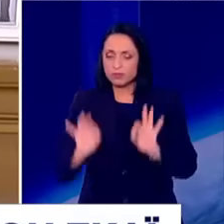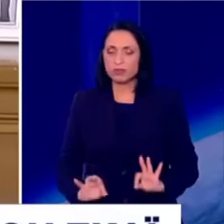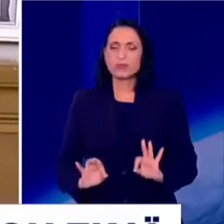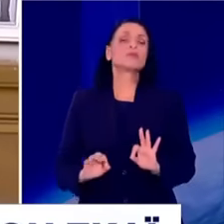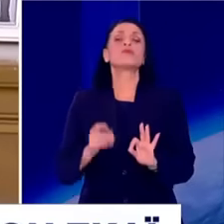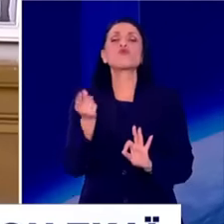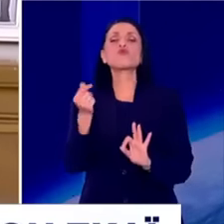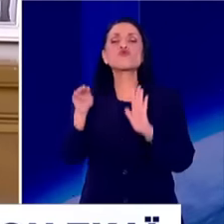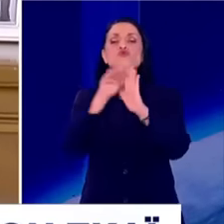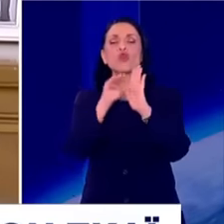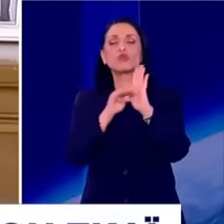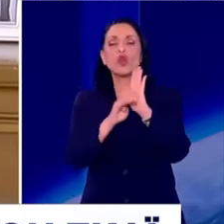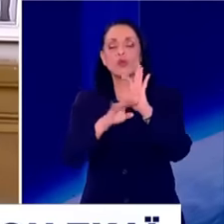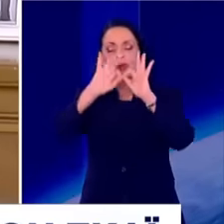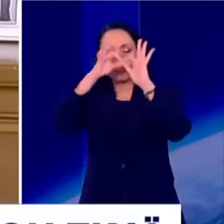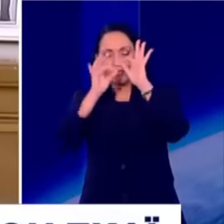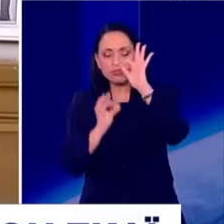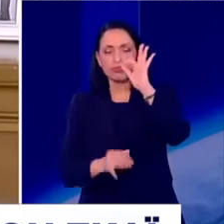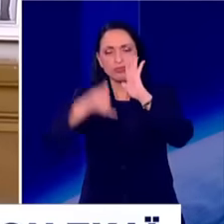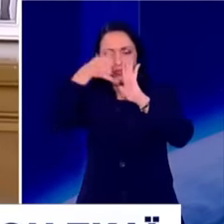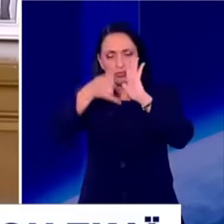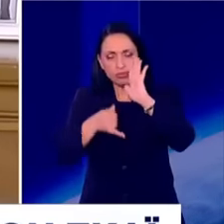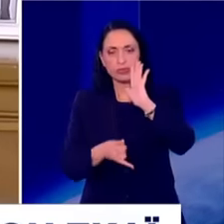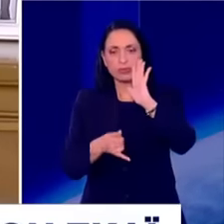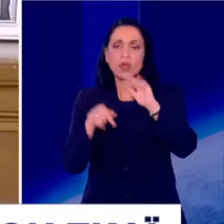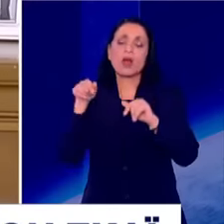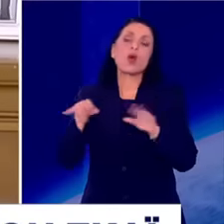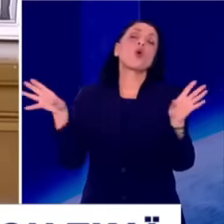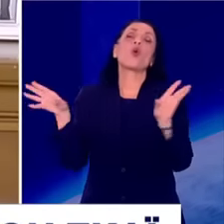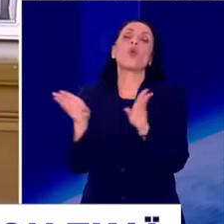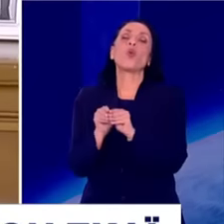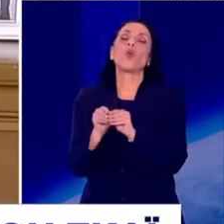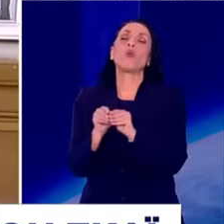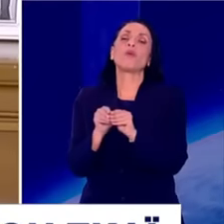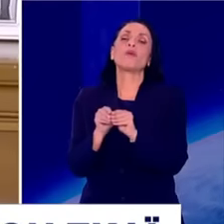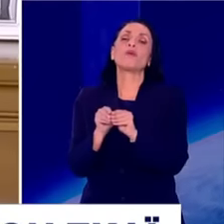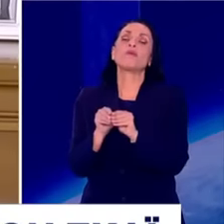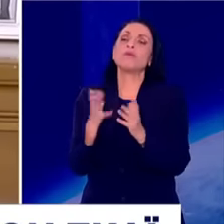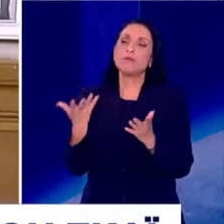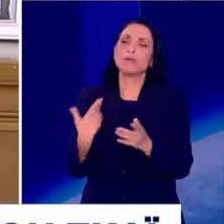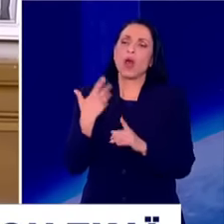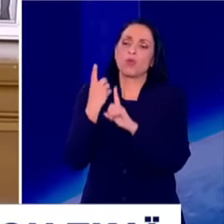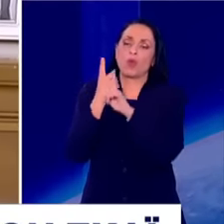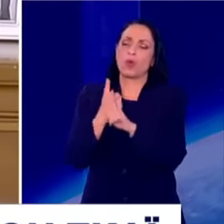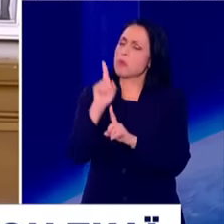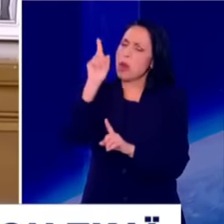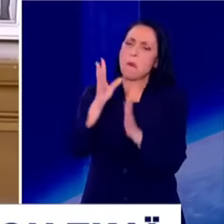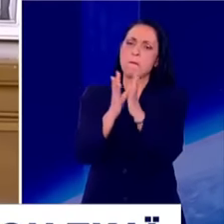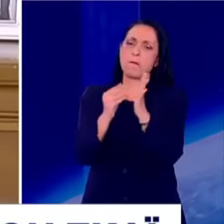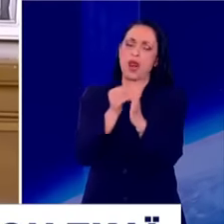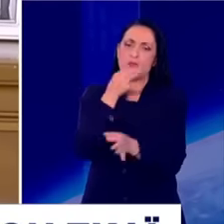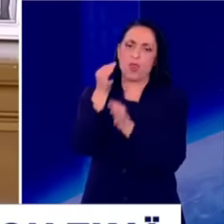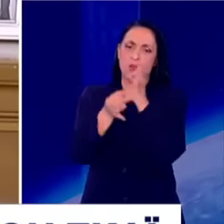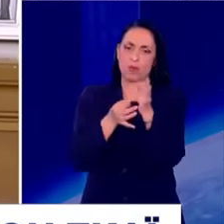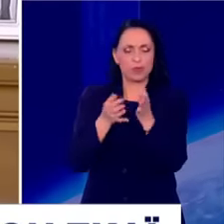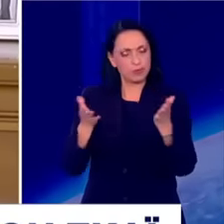κοστολογημένο σε ένα περιβάλλον όπου το δημοσιονομικό πλαίσιο πια είναι πάρα πολύ συγκεκριμένο. Να δώσω ένα παράδειγμα μόνο, γιατί προτιμώ